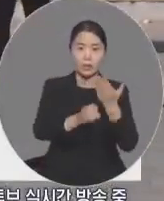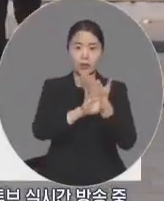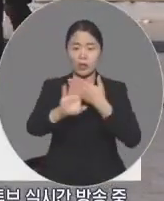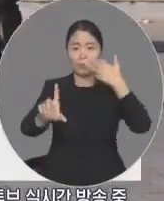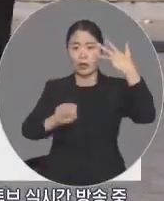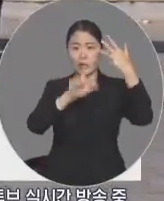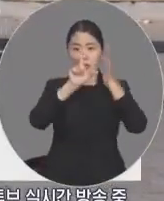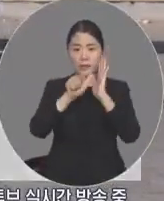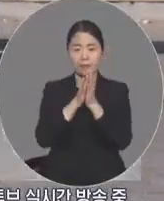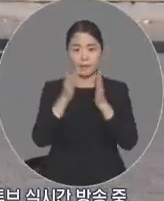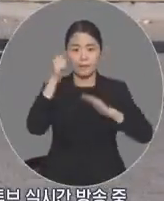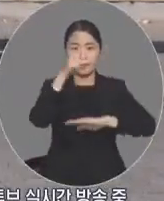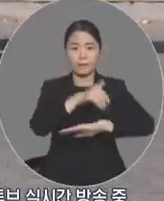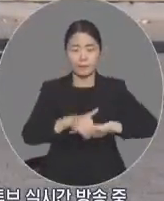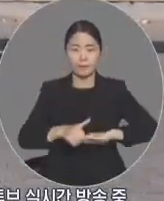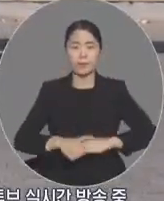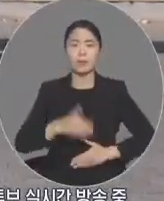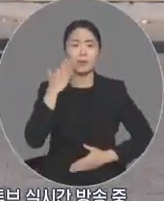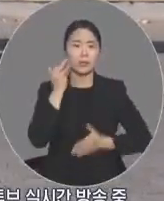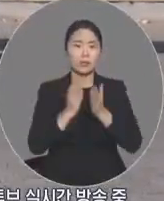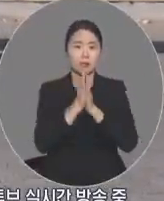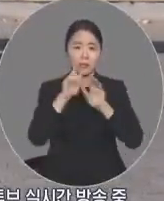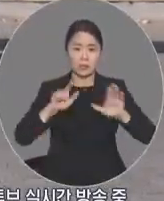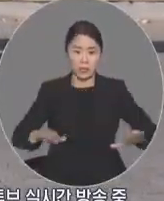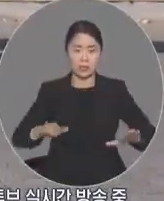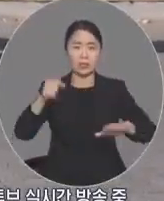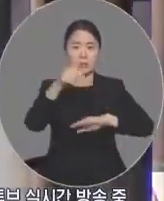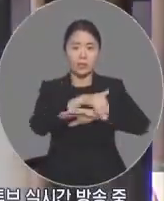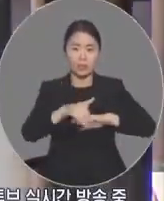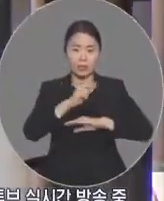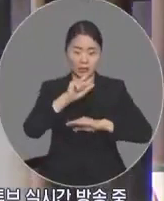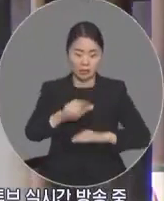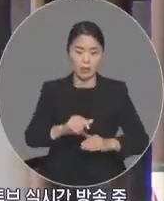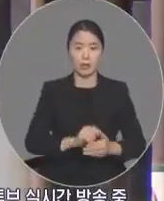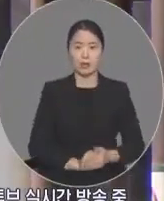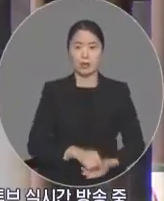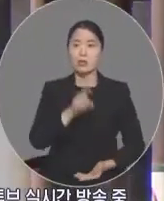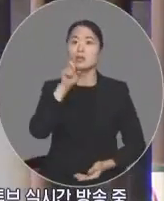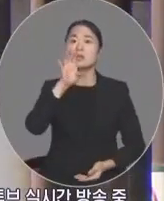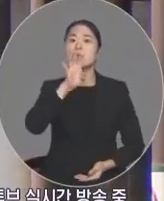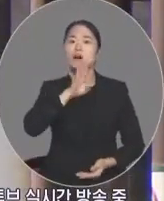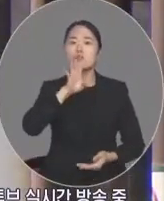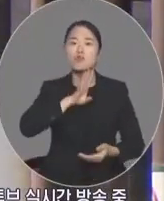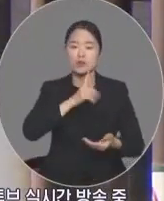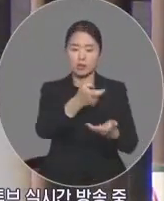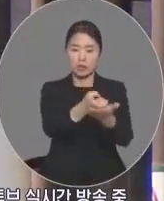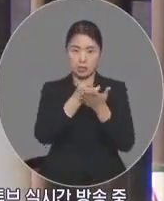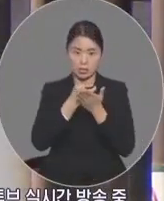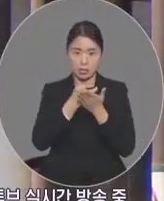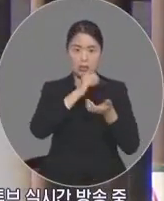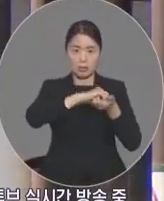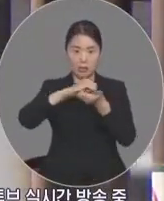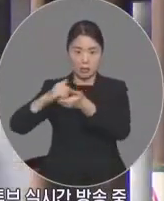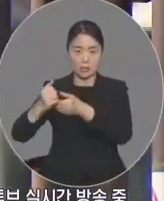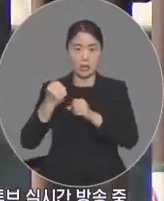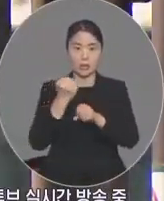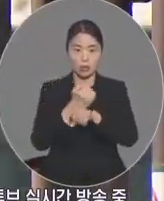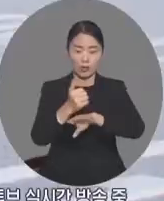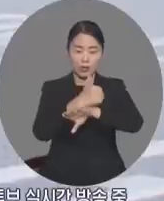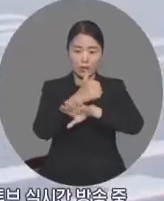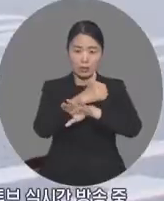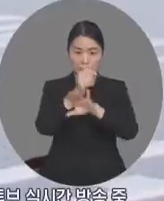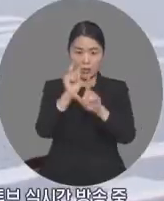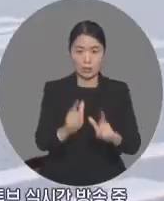시행할 계획입니다. 울산시는 이번 개편으로 배차 간격은 4분가량 줄고 이를 이용객은 10%